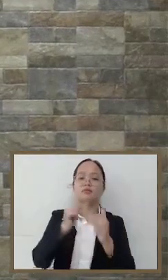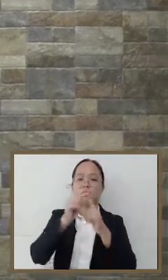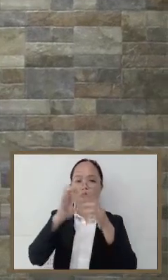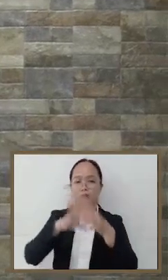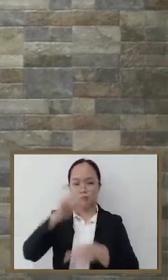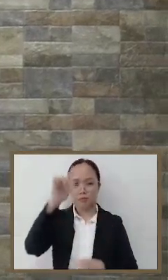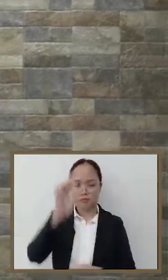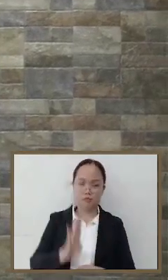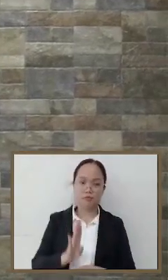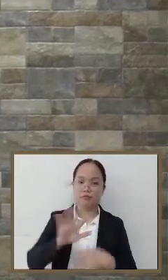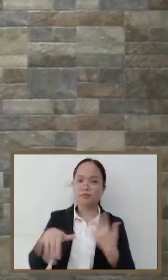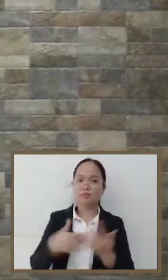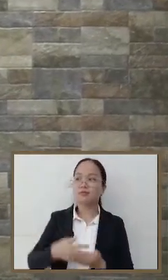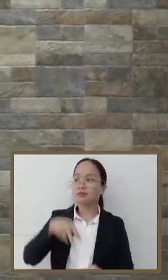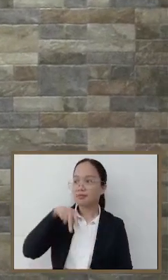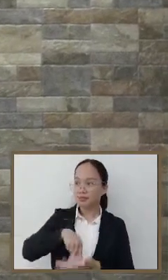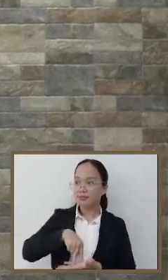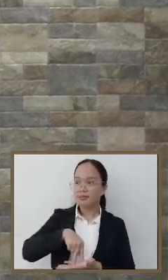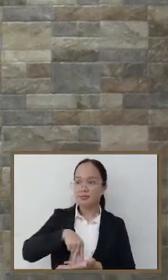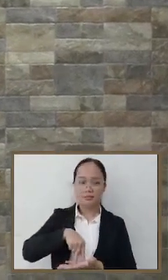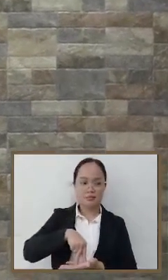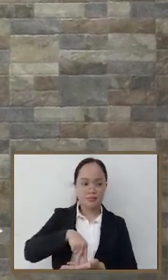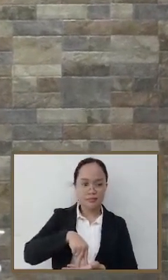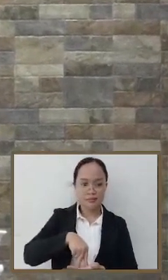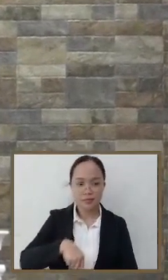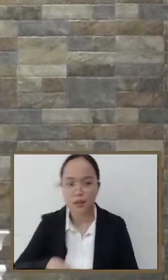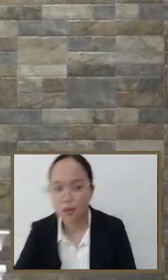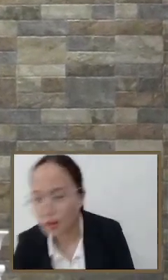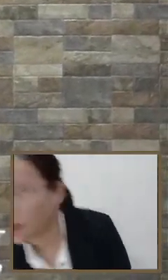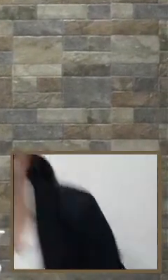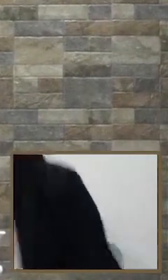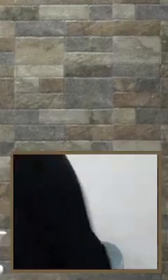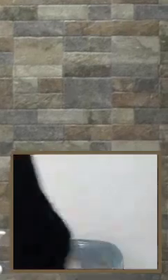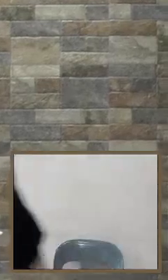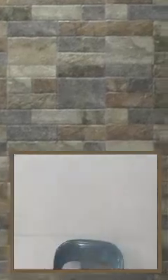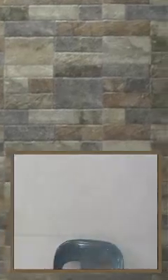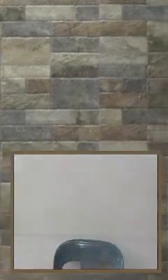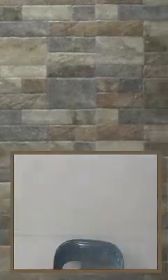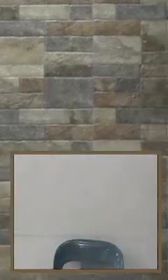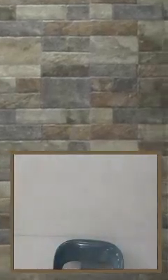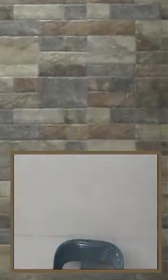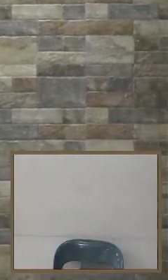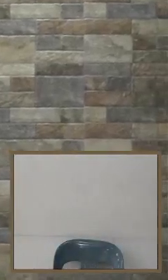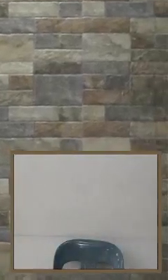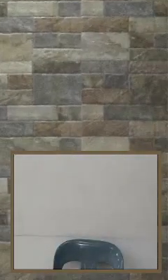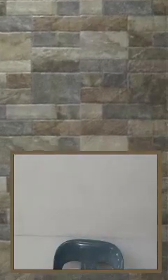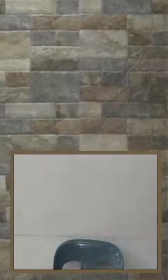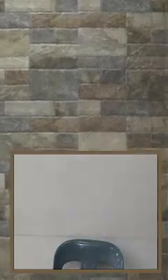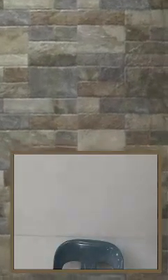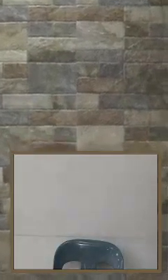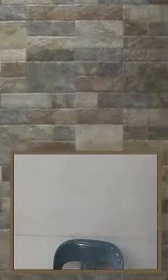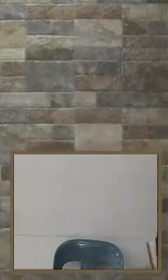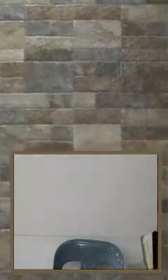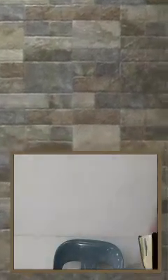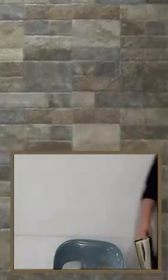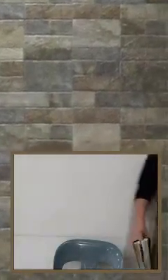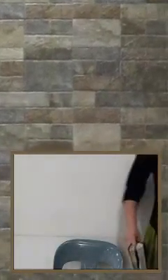Diyos That's all s please at tatawagin po natin ang ating mensahero walang iba kund si sir RG Landicho